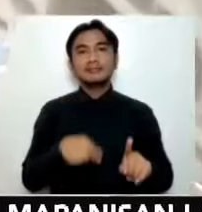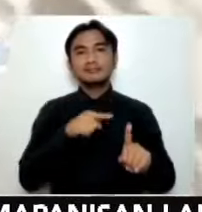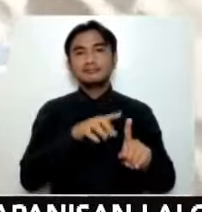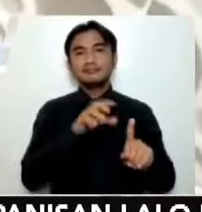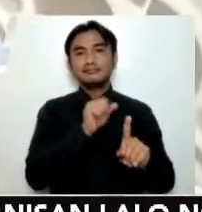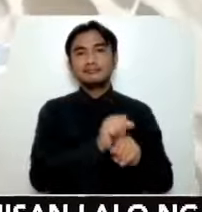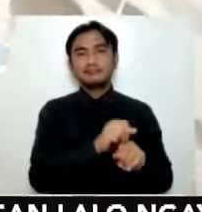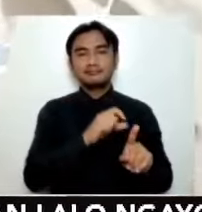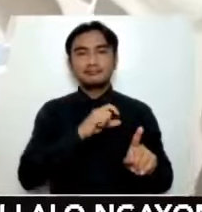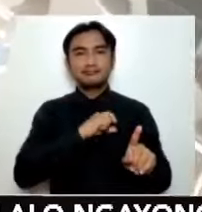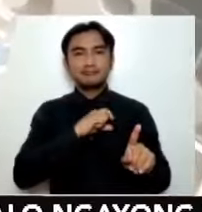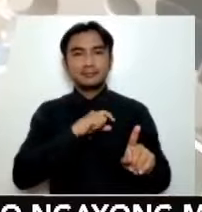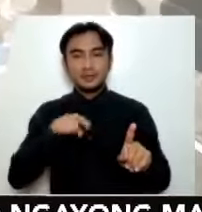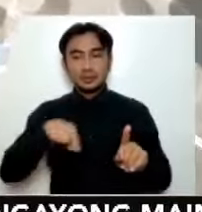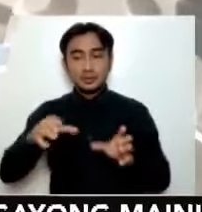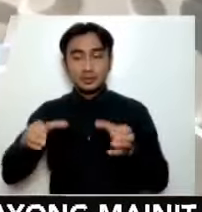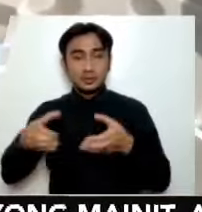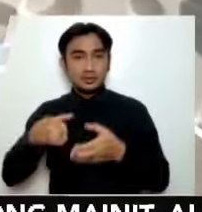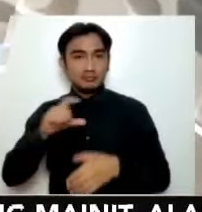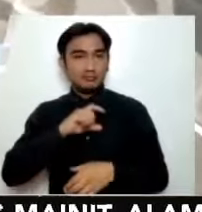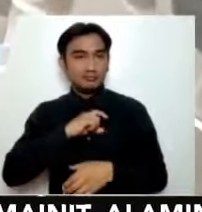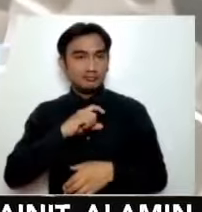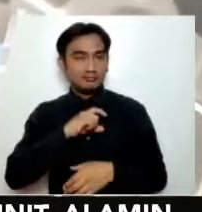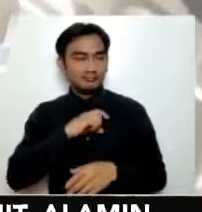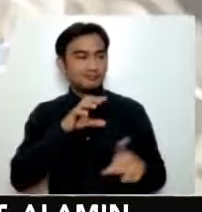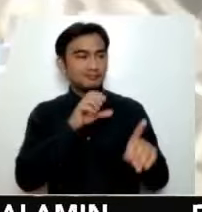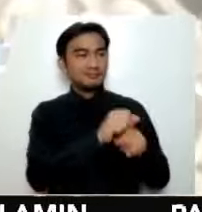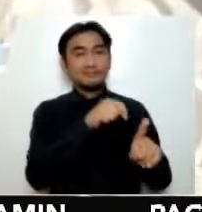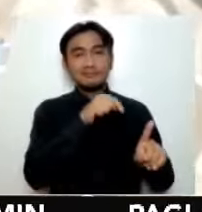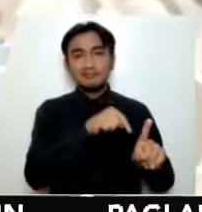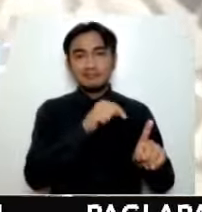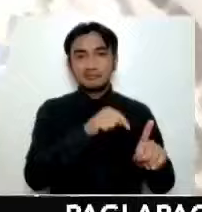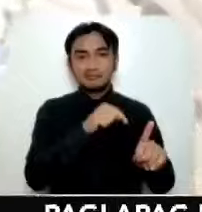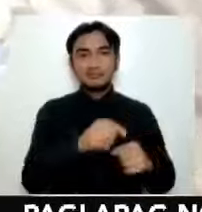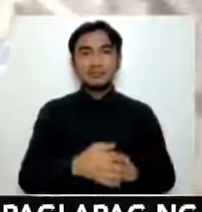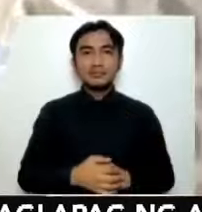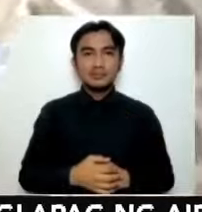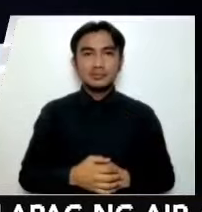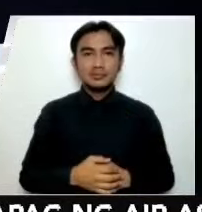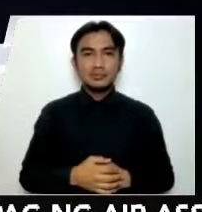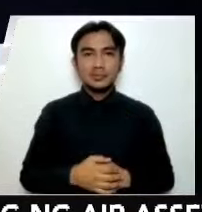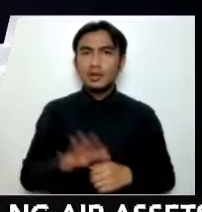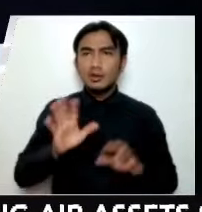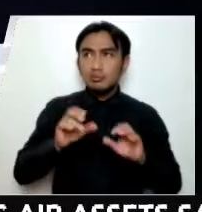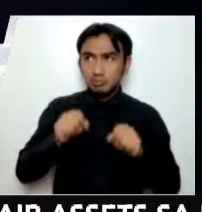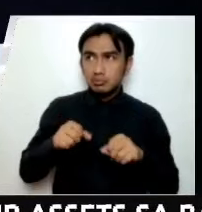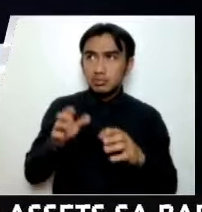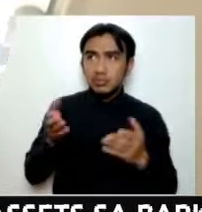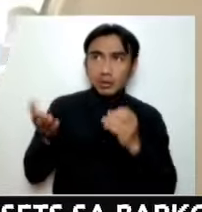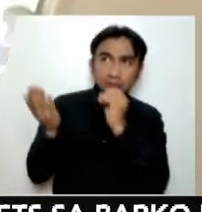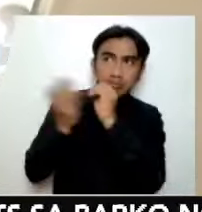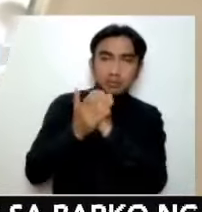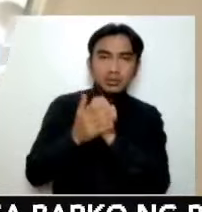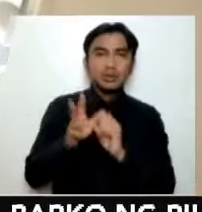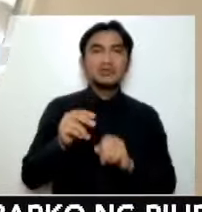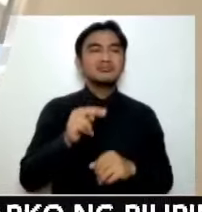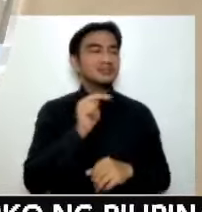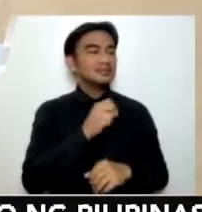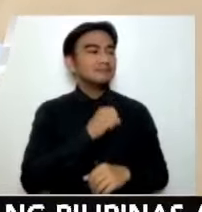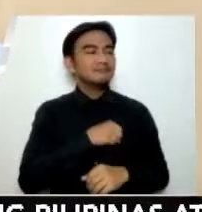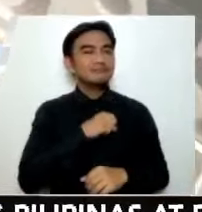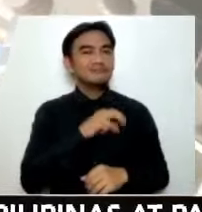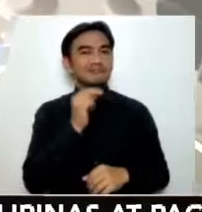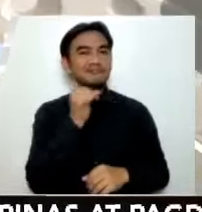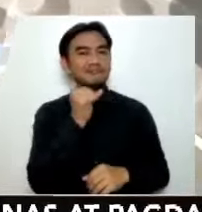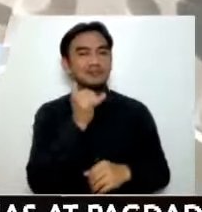cyber crime group sir pwedeng wala ng video hindi kailangan kailangan namin t ayon sa biktima Friends with Benefits ang